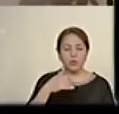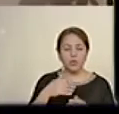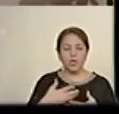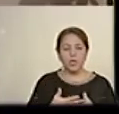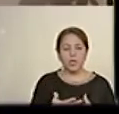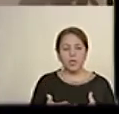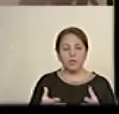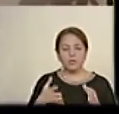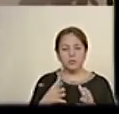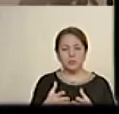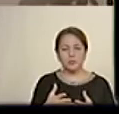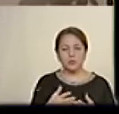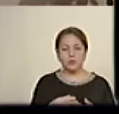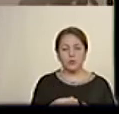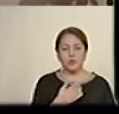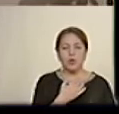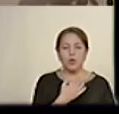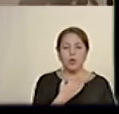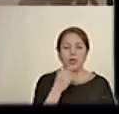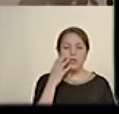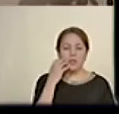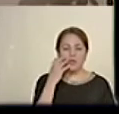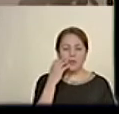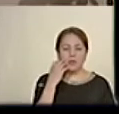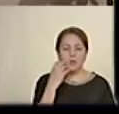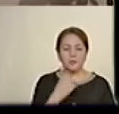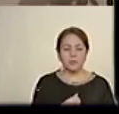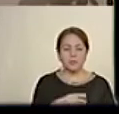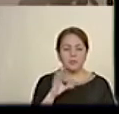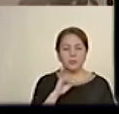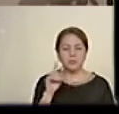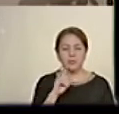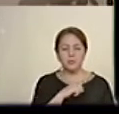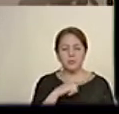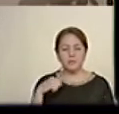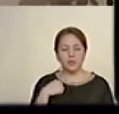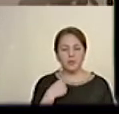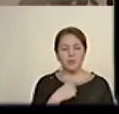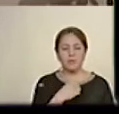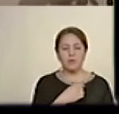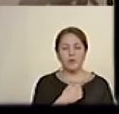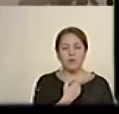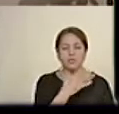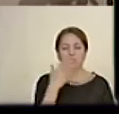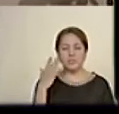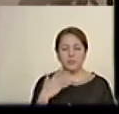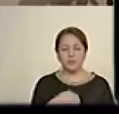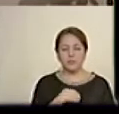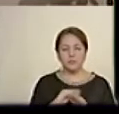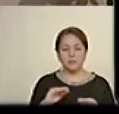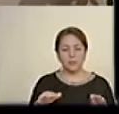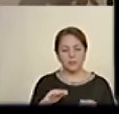так же? Молодцы, вы у меня просто молодцы. Вы замечательно справились с заданием.